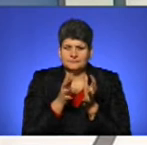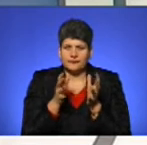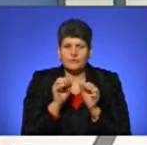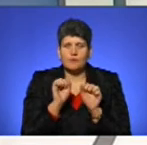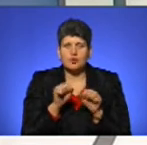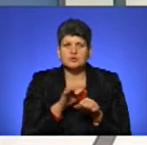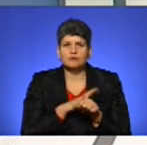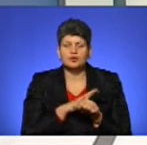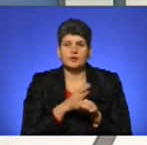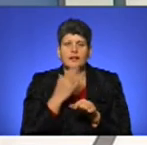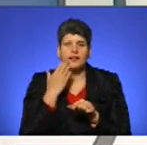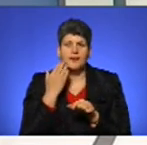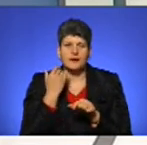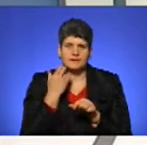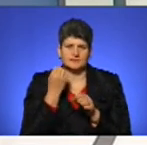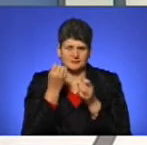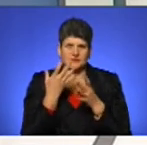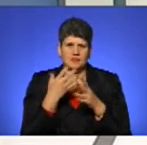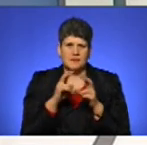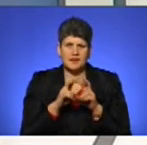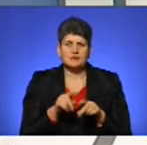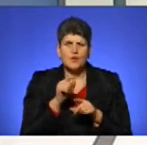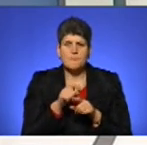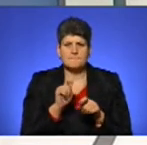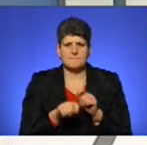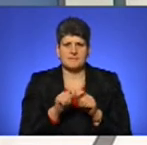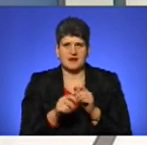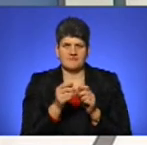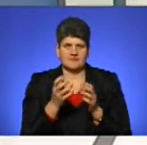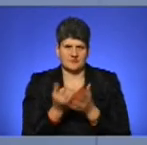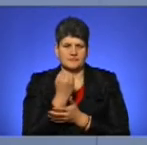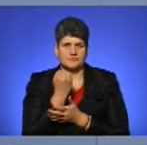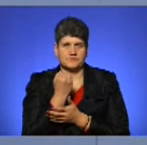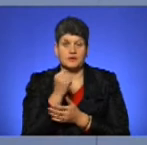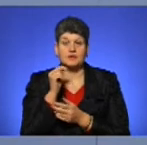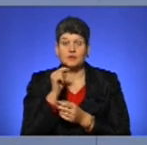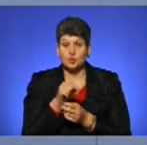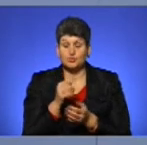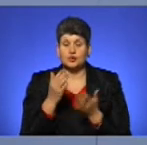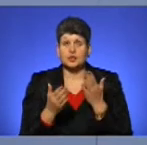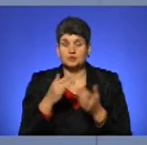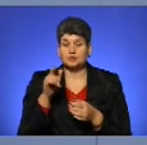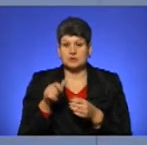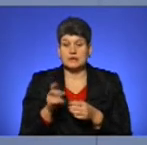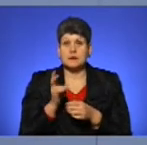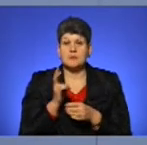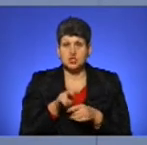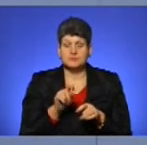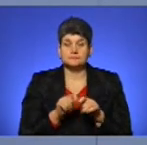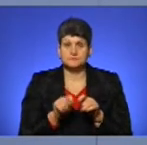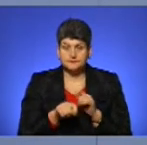було звичайним імуноферментним аналізом його виявити. І тому, якщо людина прийшла